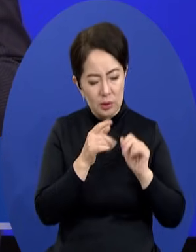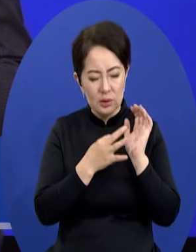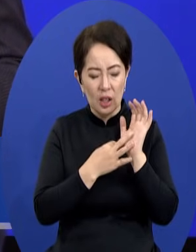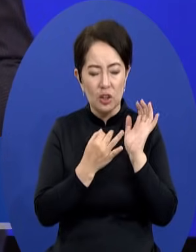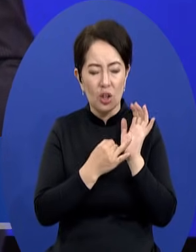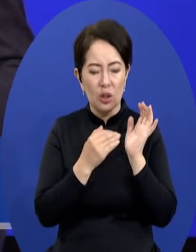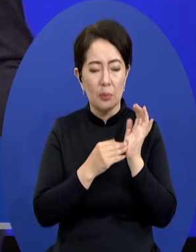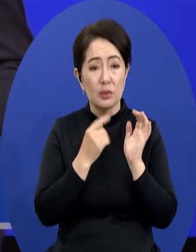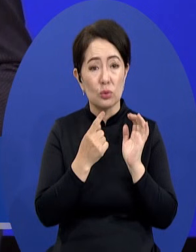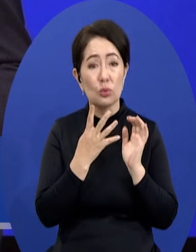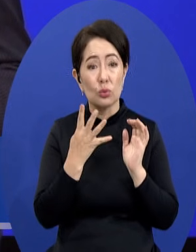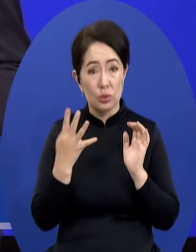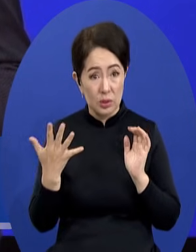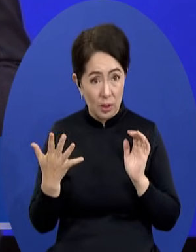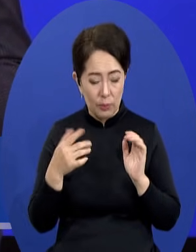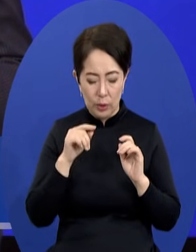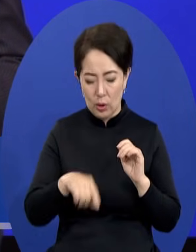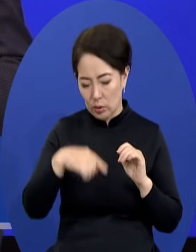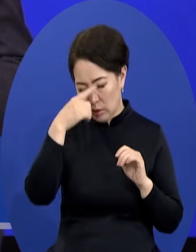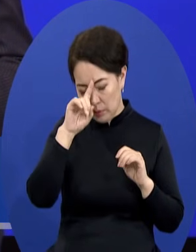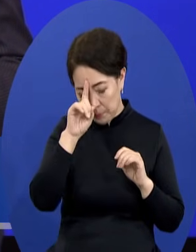87,145 болж байна. Харин өнөөдөр эмнэлэг болон